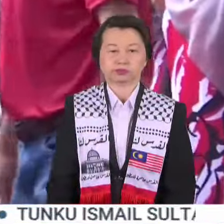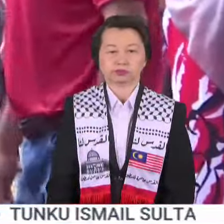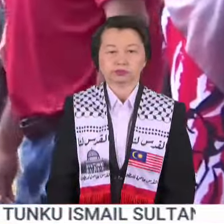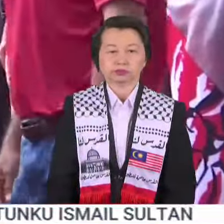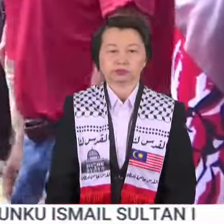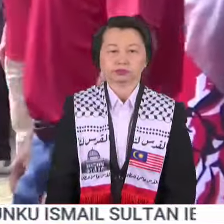terci